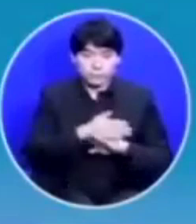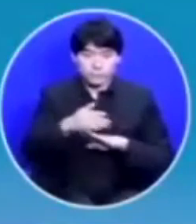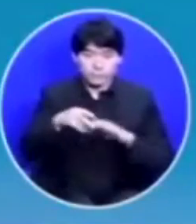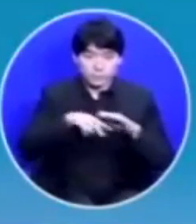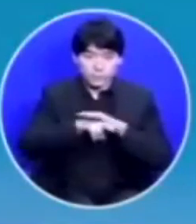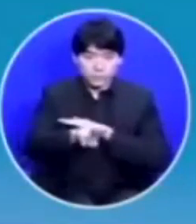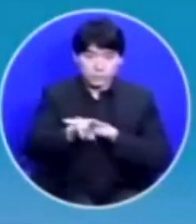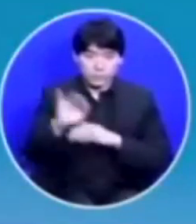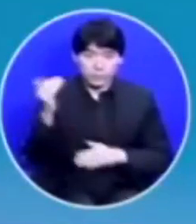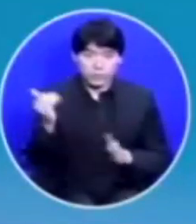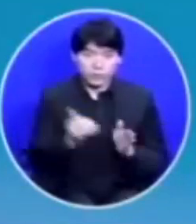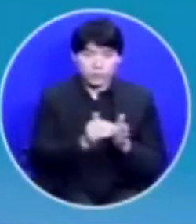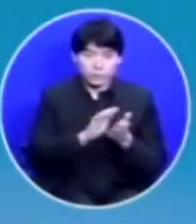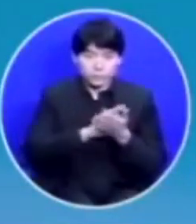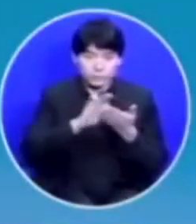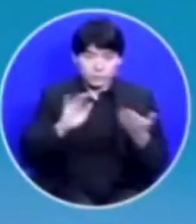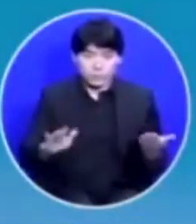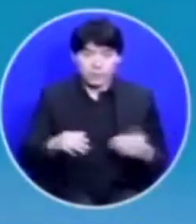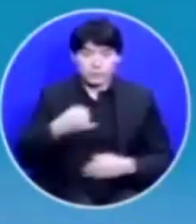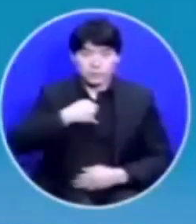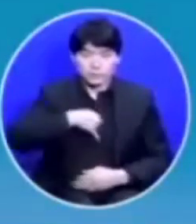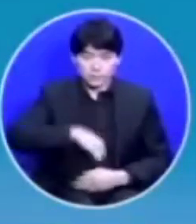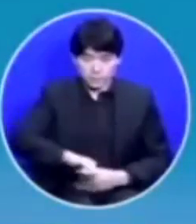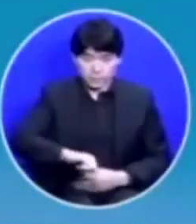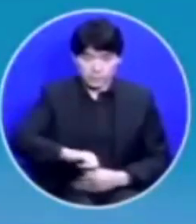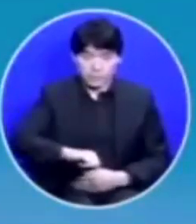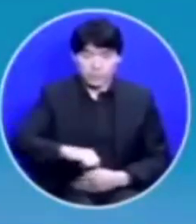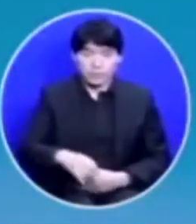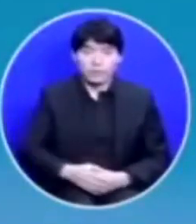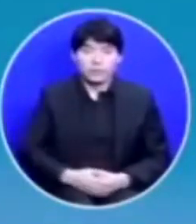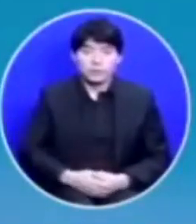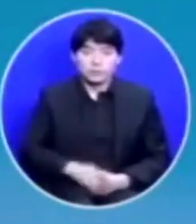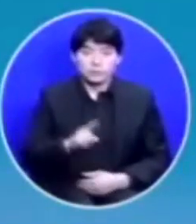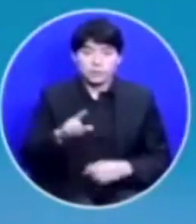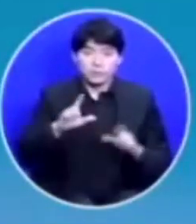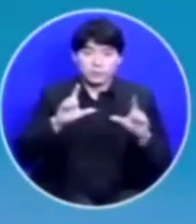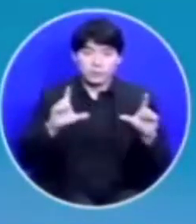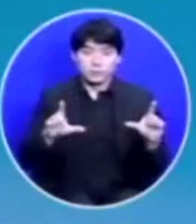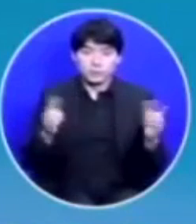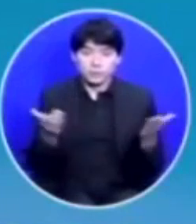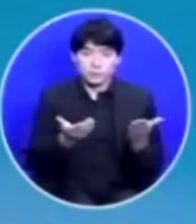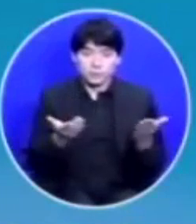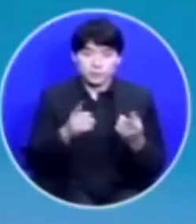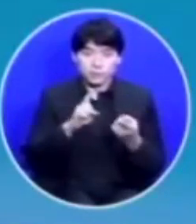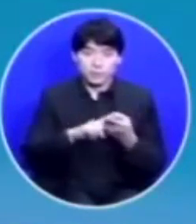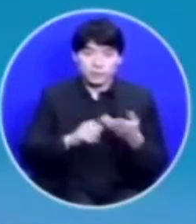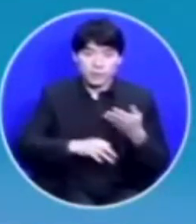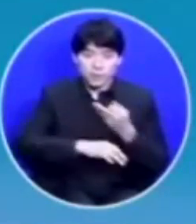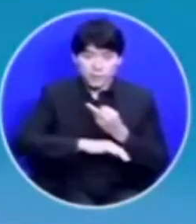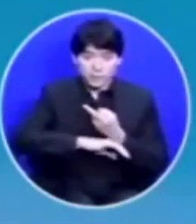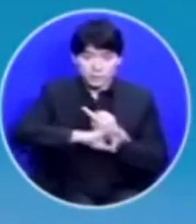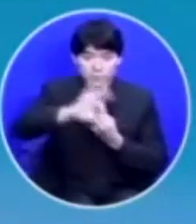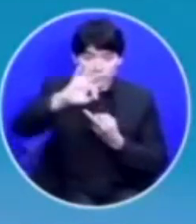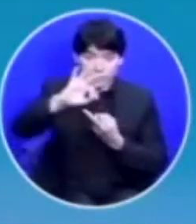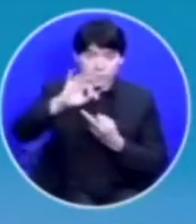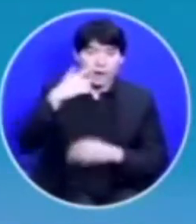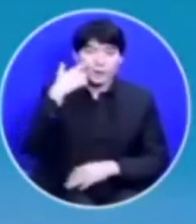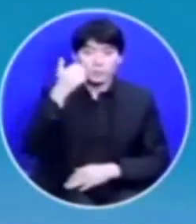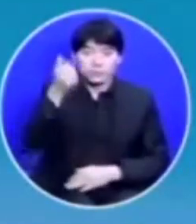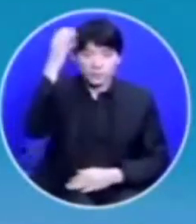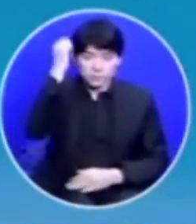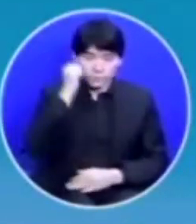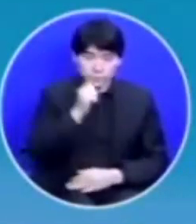됩니다 그 딸이 그날 되어진 아 1 아침에 아버지를 이렇게